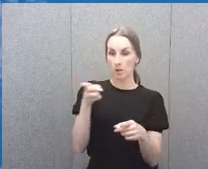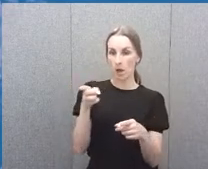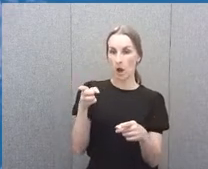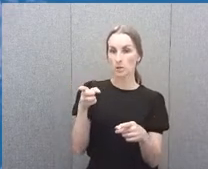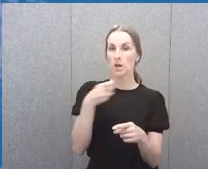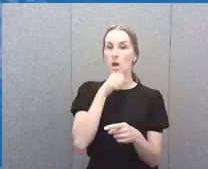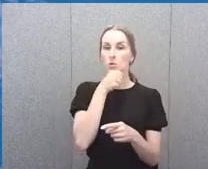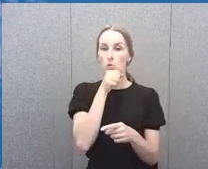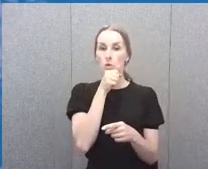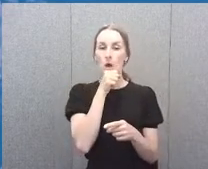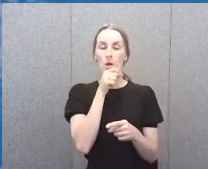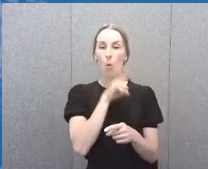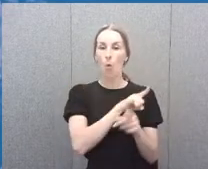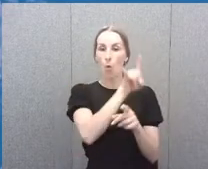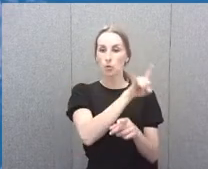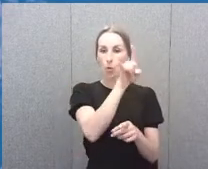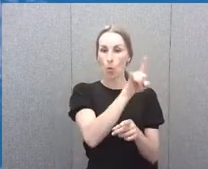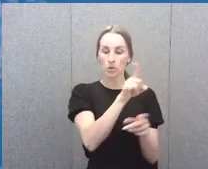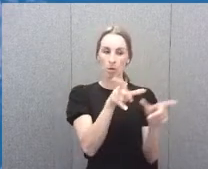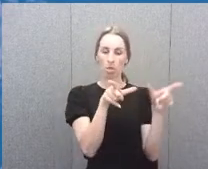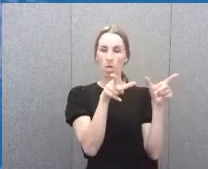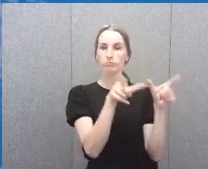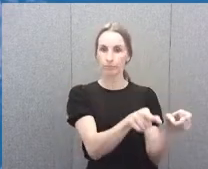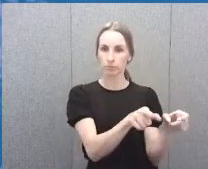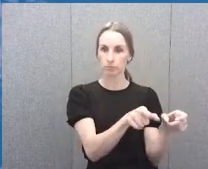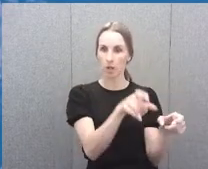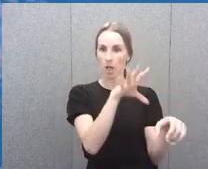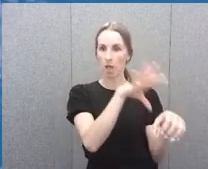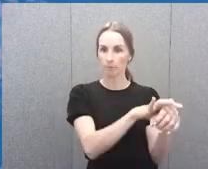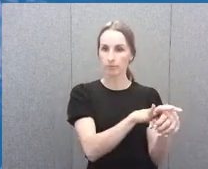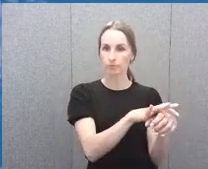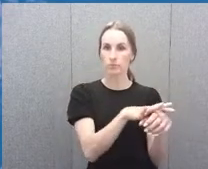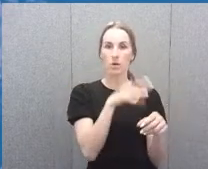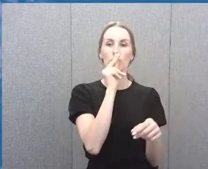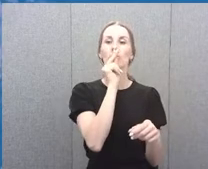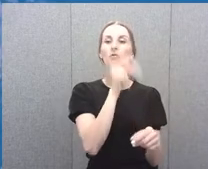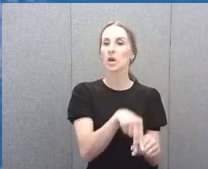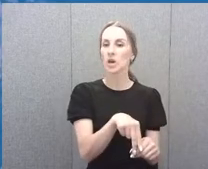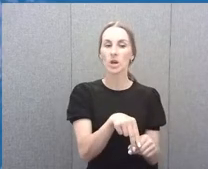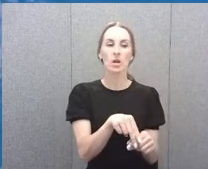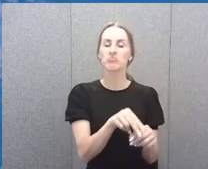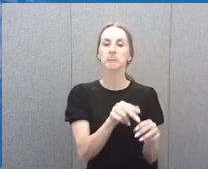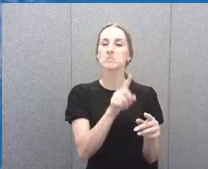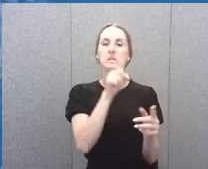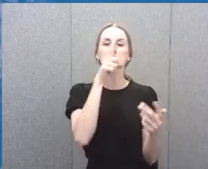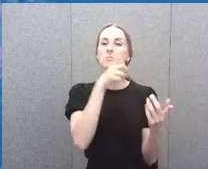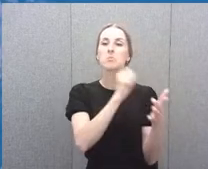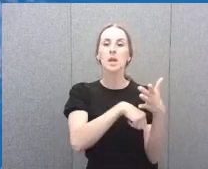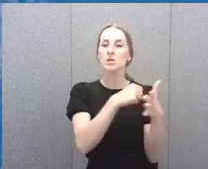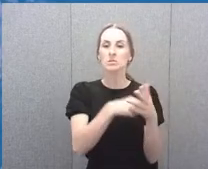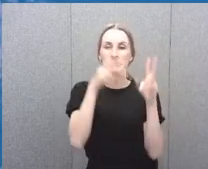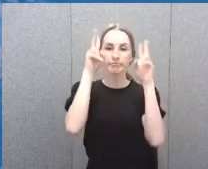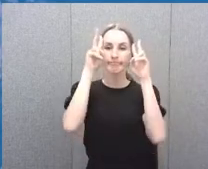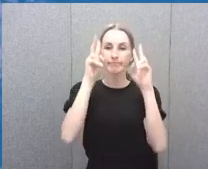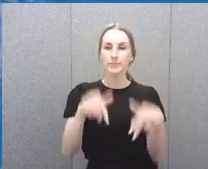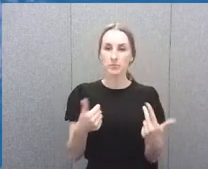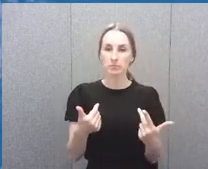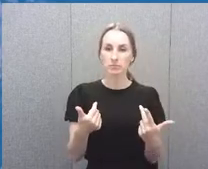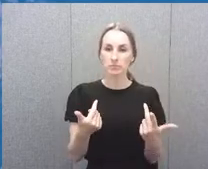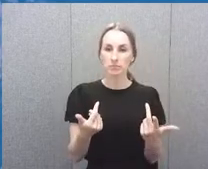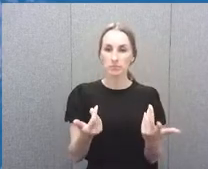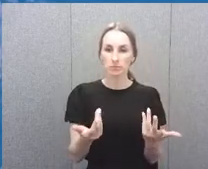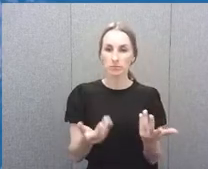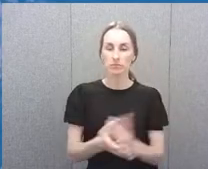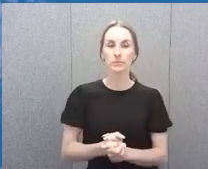пор мы не знаем, какие обвинения ей выдвигаются и причины, почему она задержана. И третий